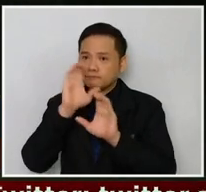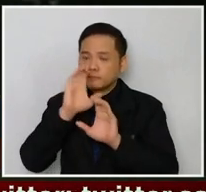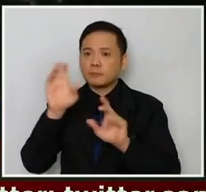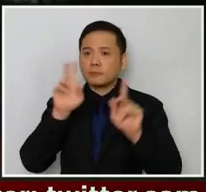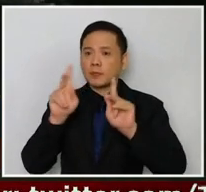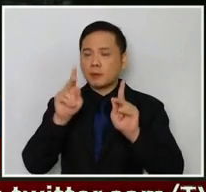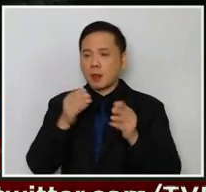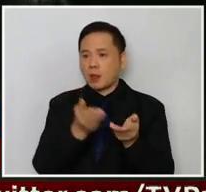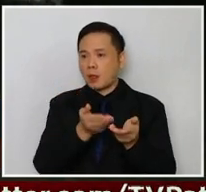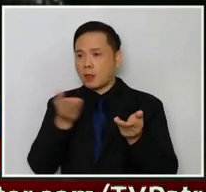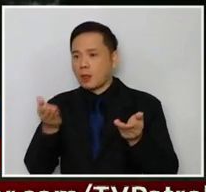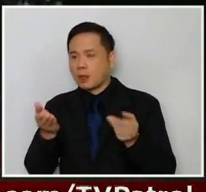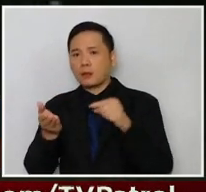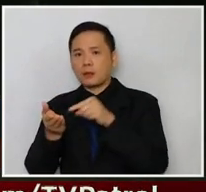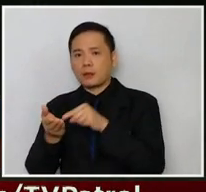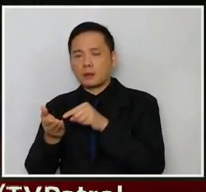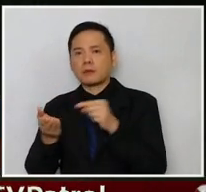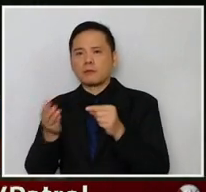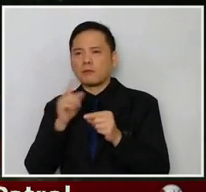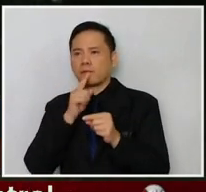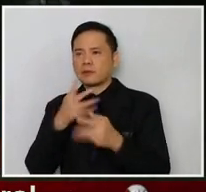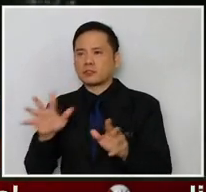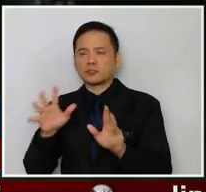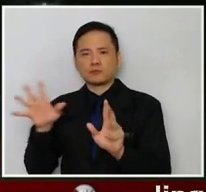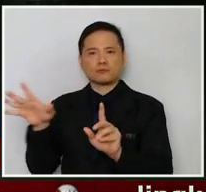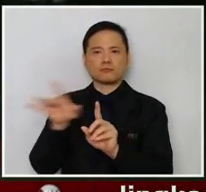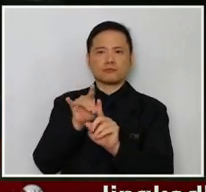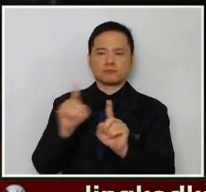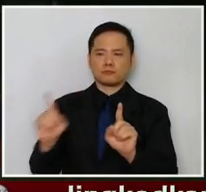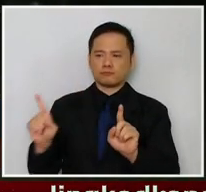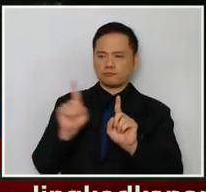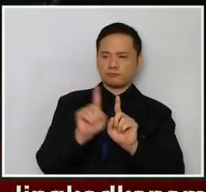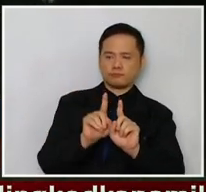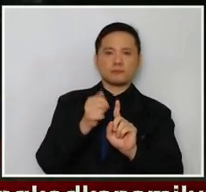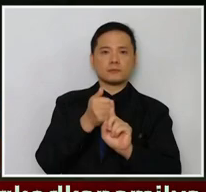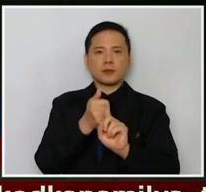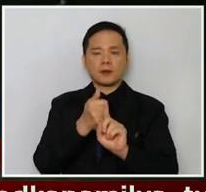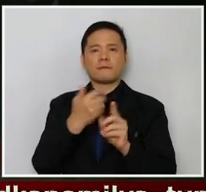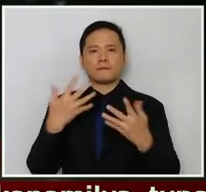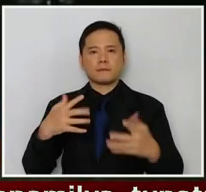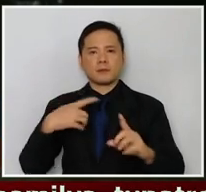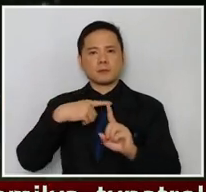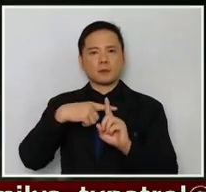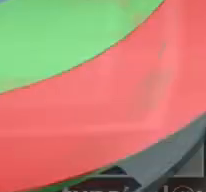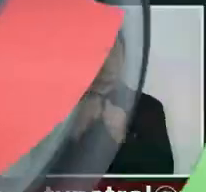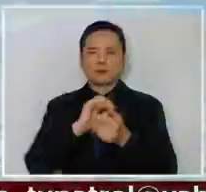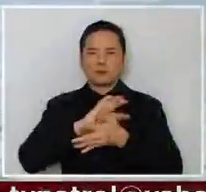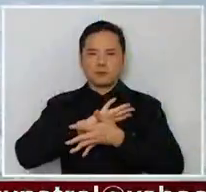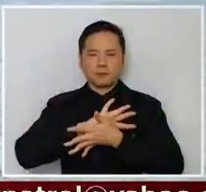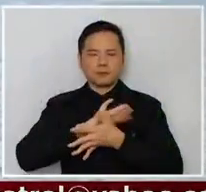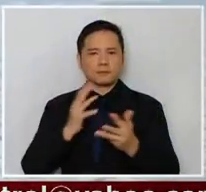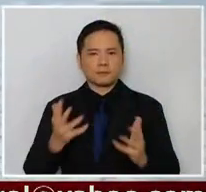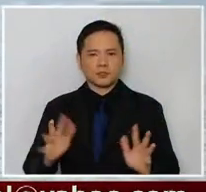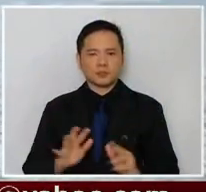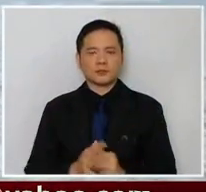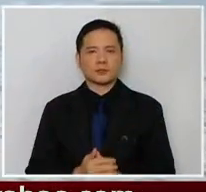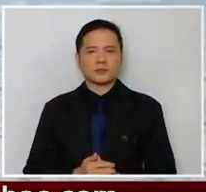na posibleng nakasalamuha ng mga tripulante na nagpositibo sa COVID-19.